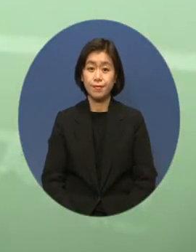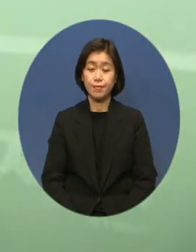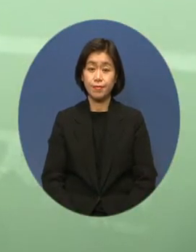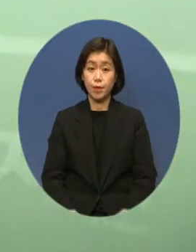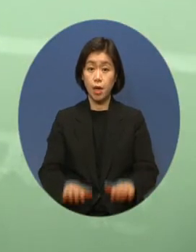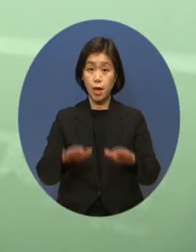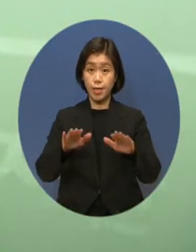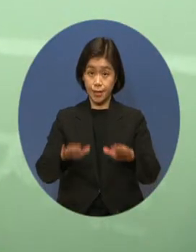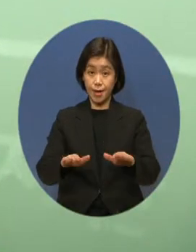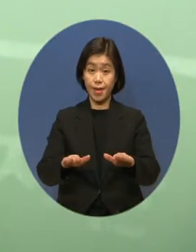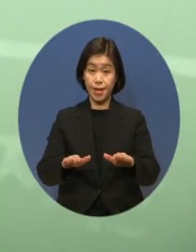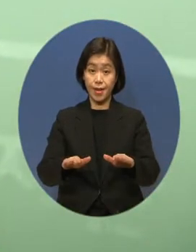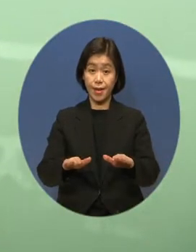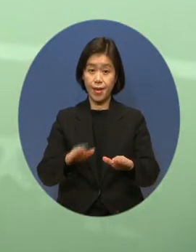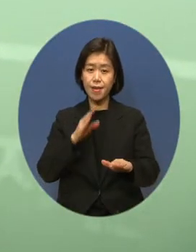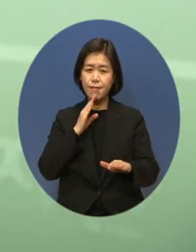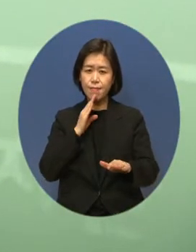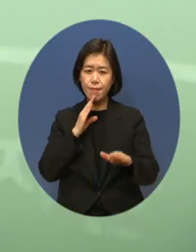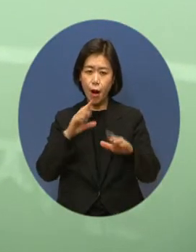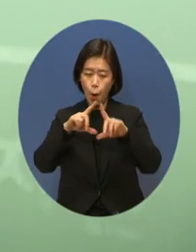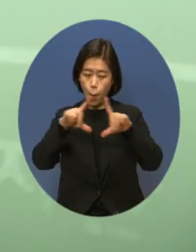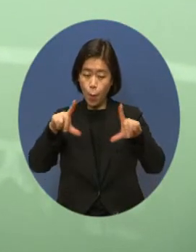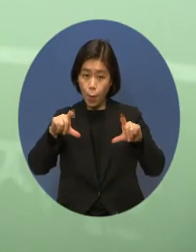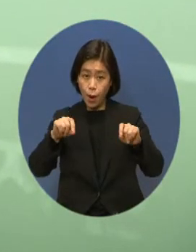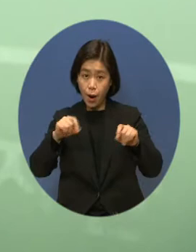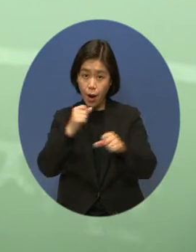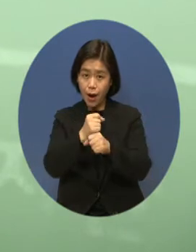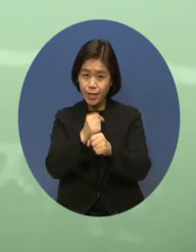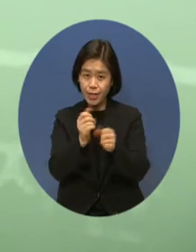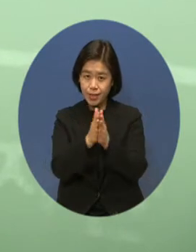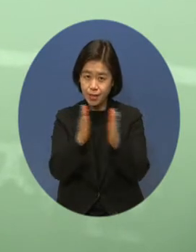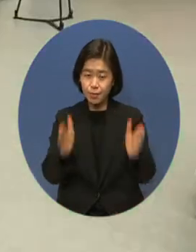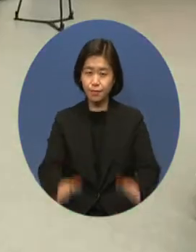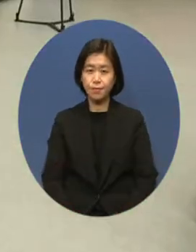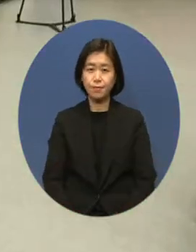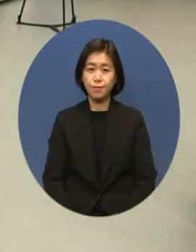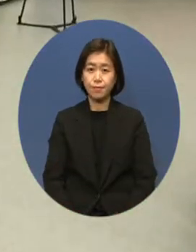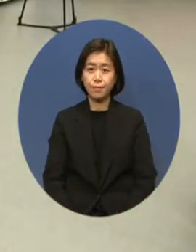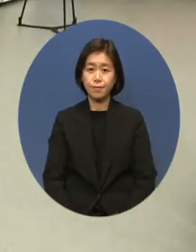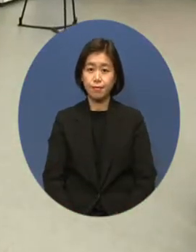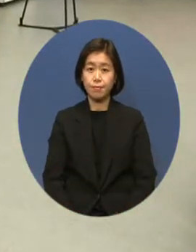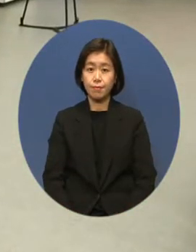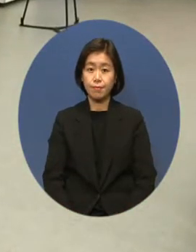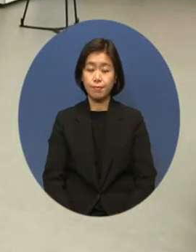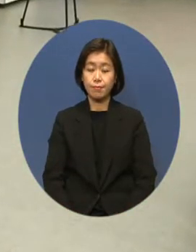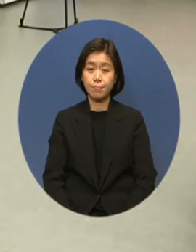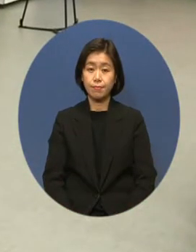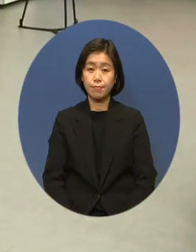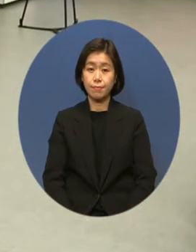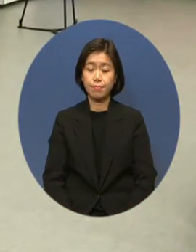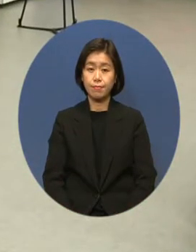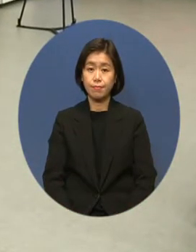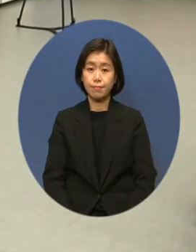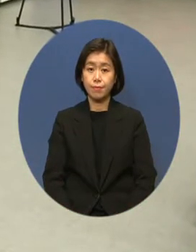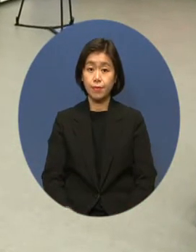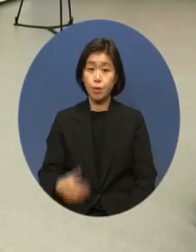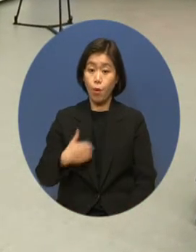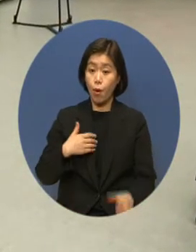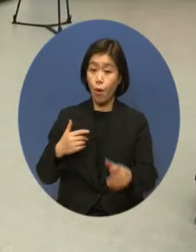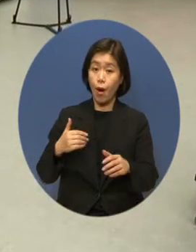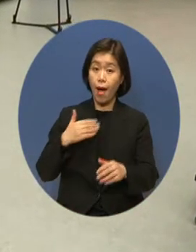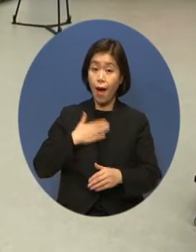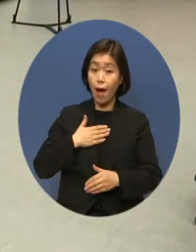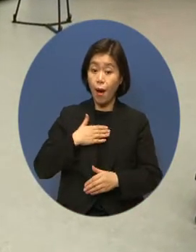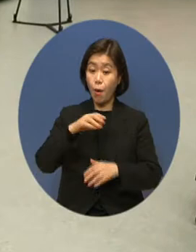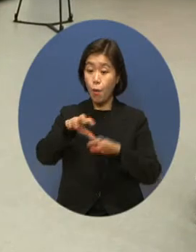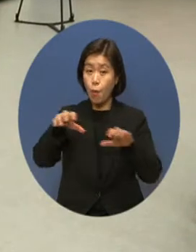이제 본격적으로 점자 카드 만들기가 시작되고 주변에 이 시각장애인이 있다거나